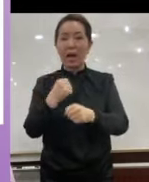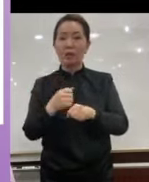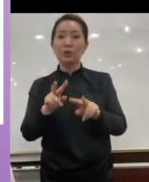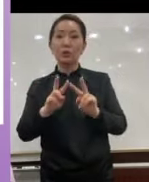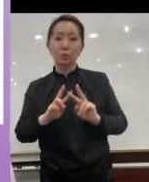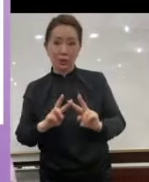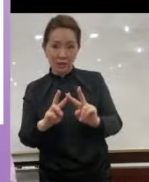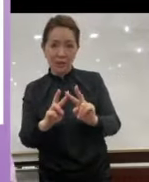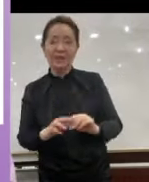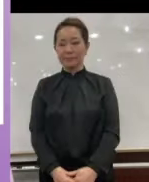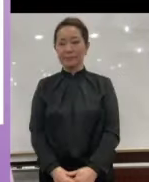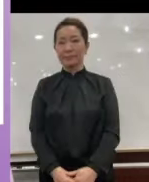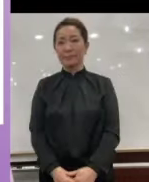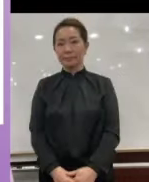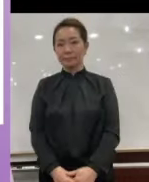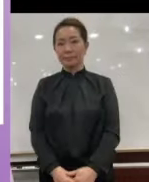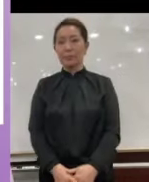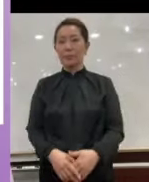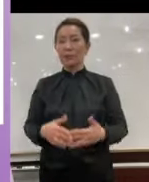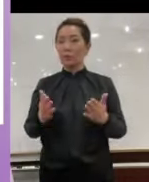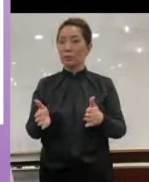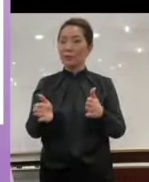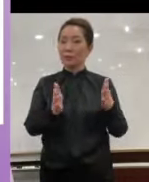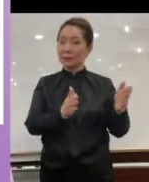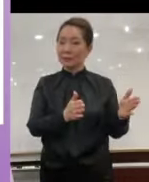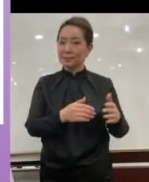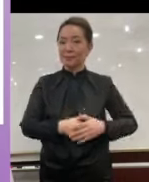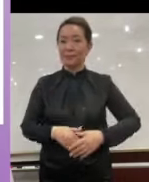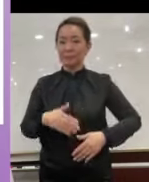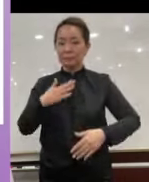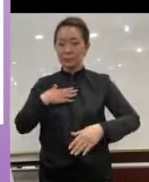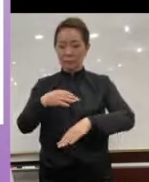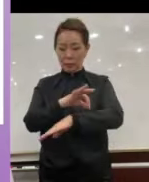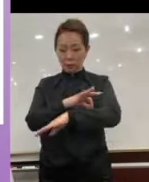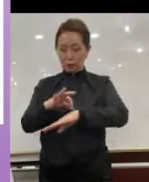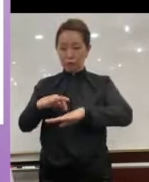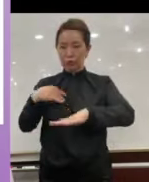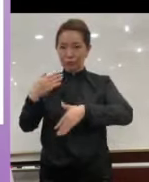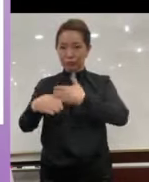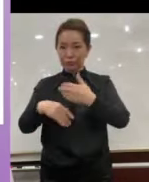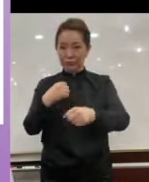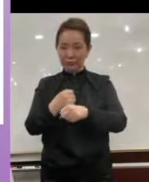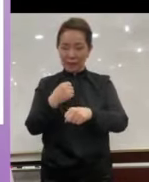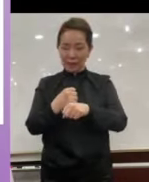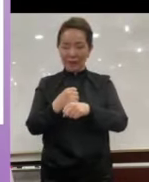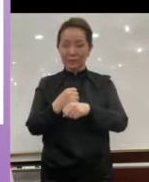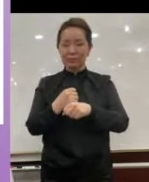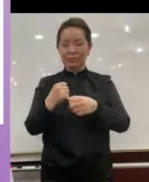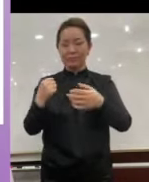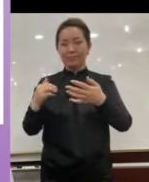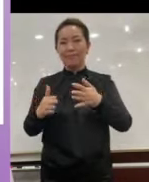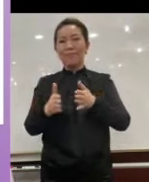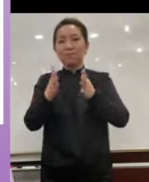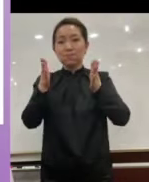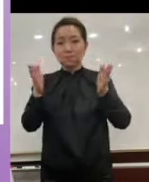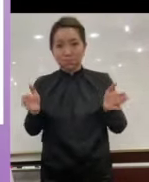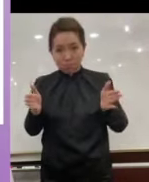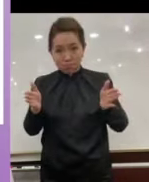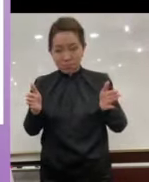явуулж байгаа. За түүнээс гадна бол манай төслийн үйл ажиллагааны хүрээ нэлээд өндөр өргөн